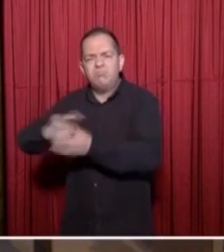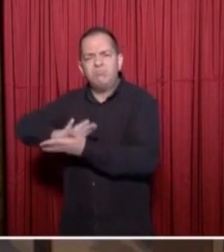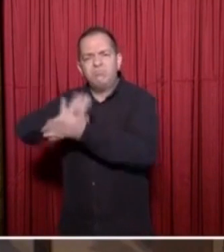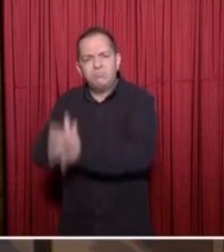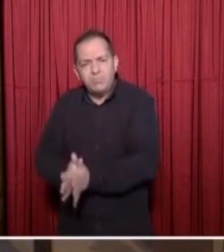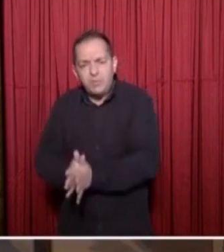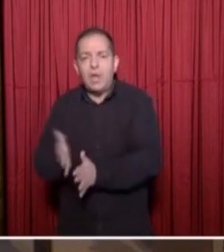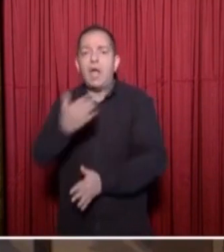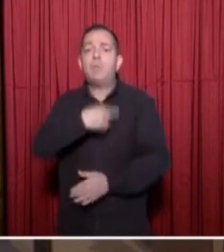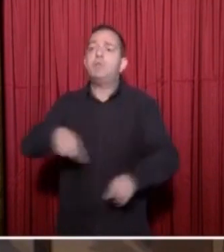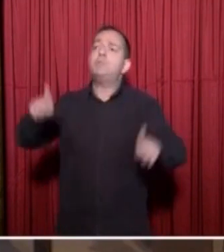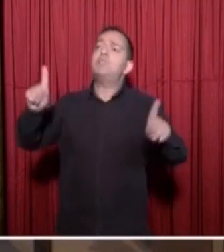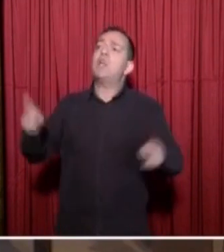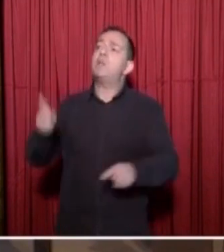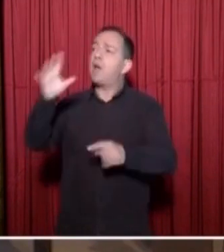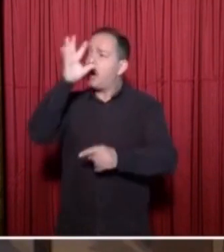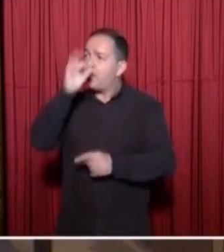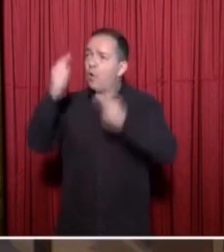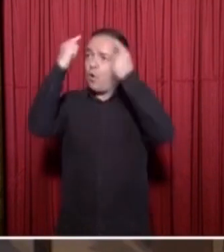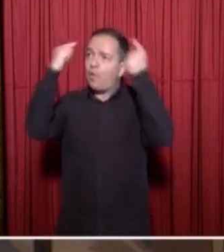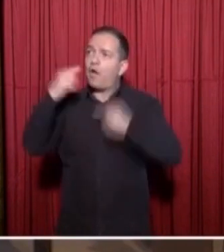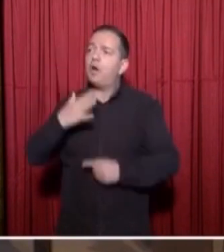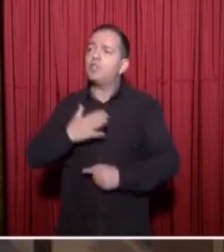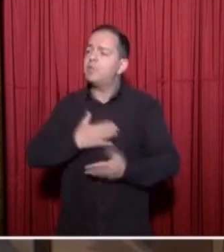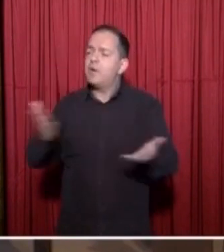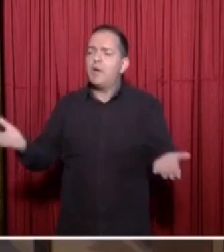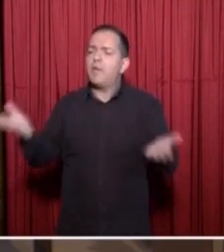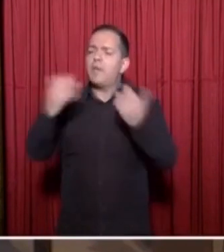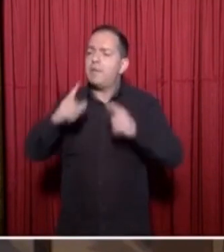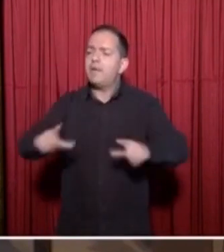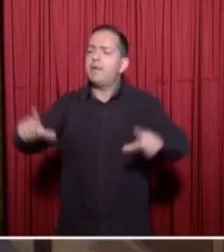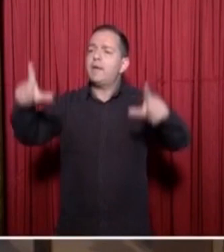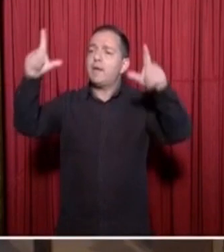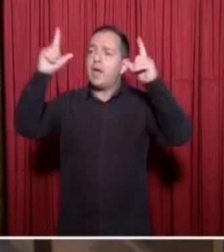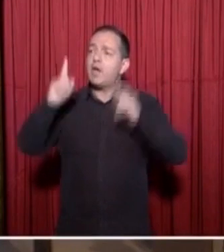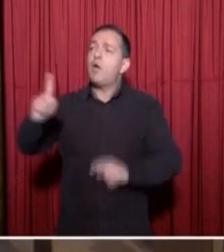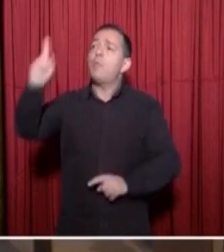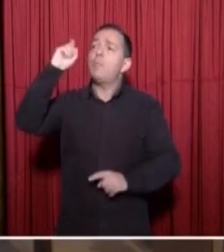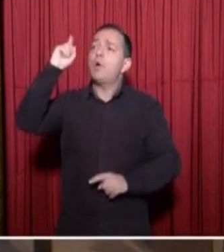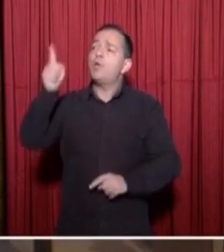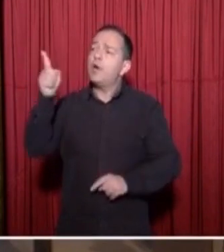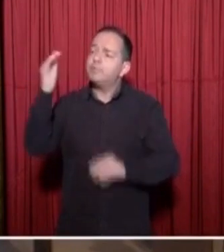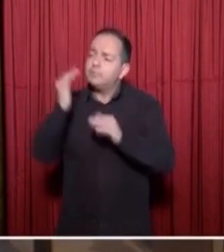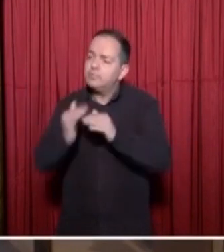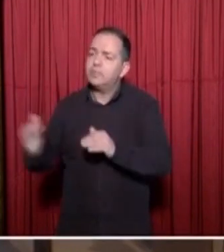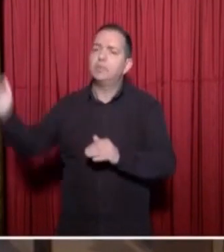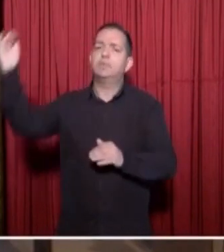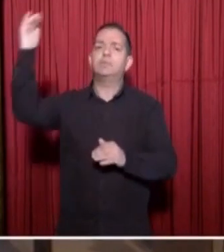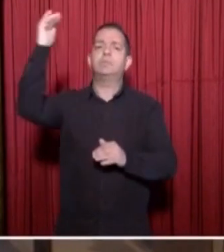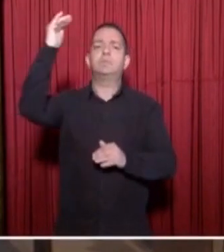σοι Θεός ημών και ουκ εστίν Άγιος πλην σου Κύριε.